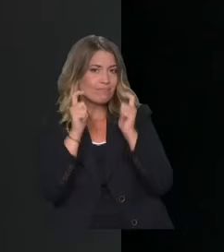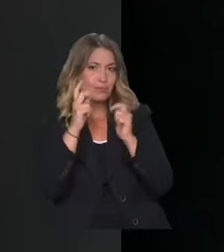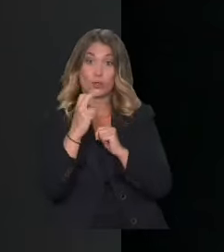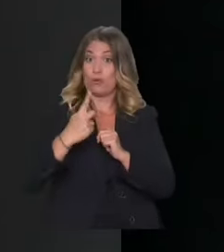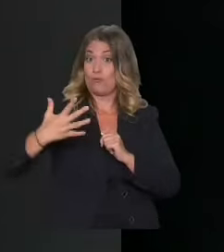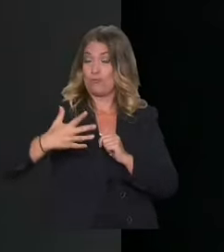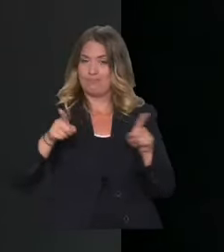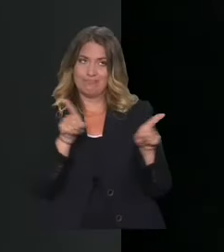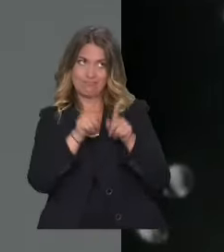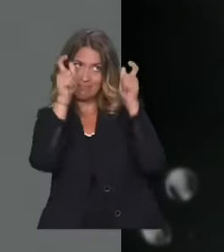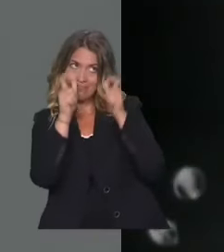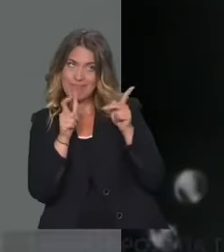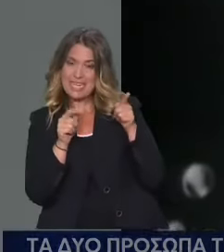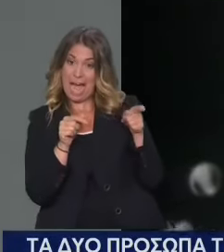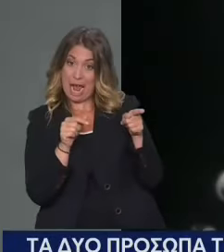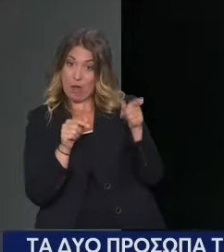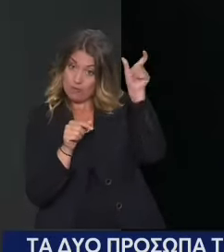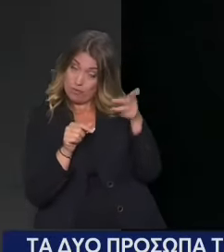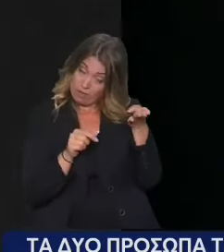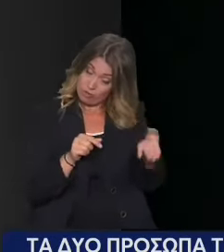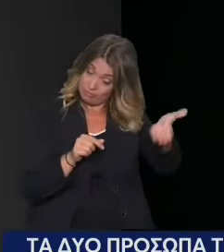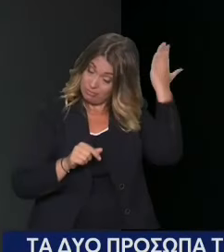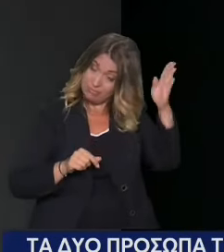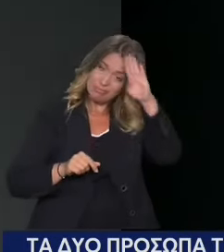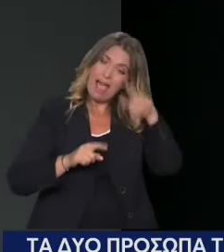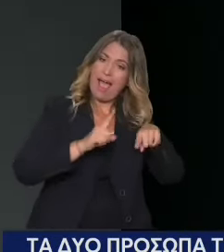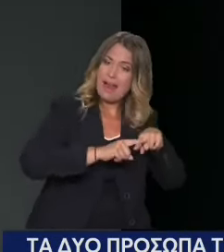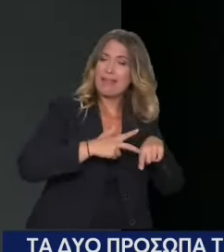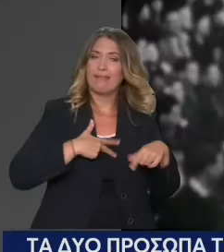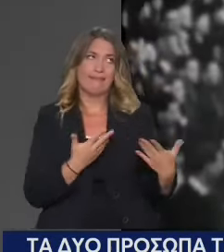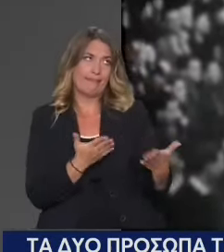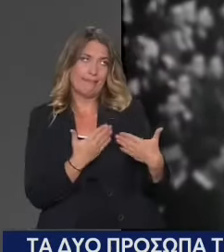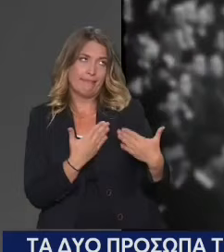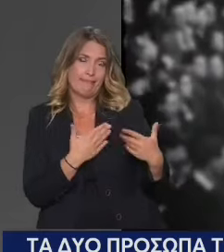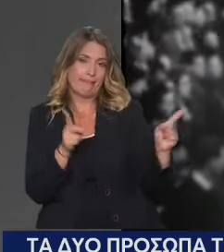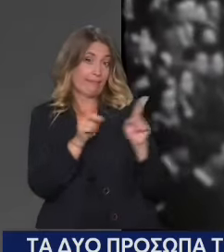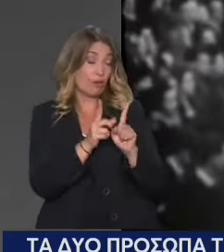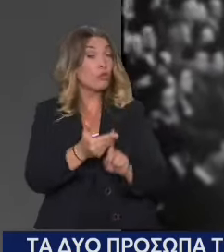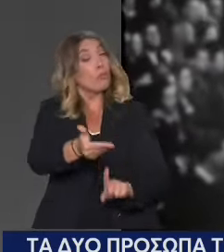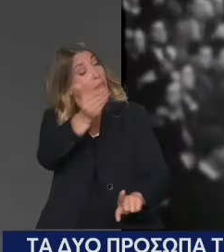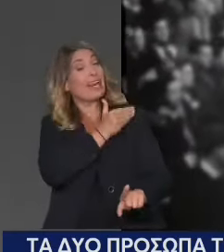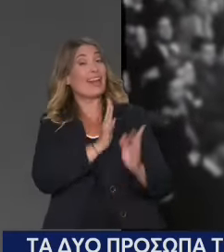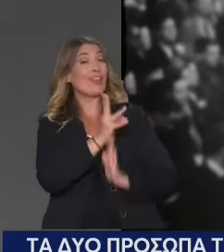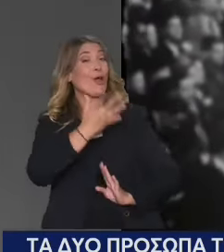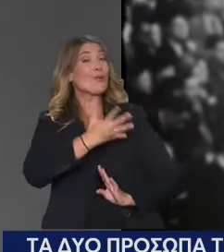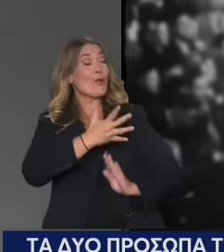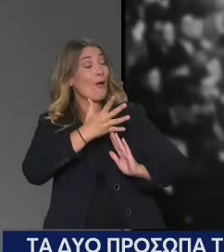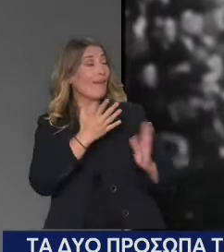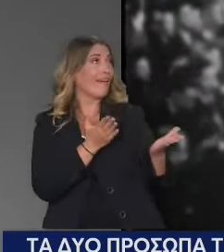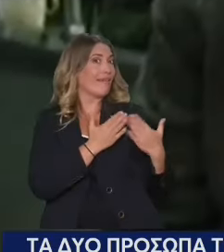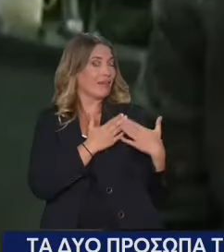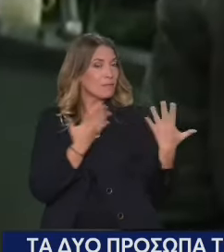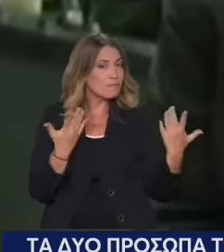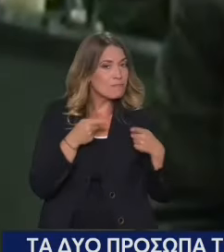με τον πρίγκιπα Φίλιππο, τέος πρίγκιπα της Ελλάδας και της Δανίας, ερωτευμένη μαζί του από τα 13 της χρόνια. Η βασιλεία ήταν μια